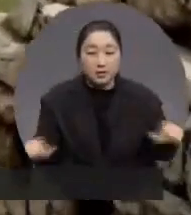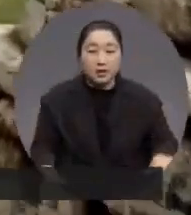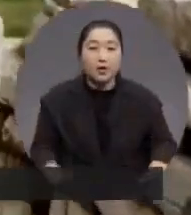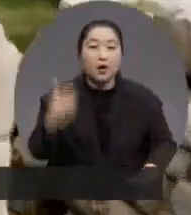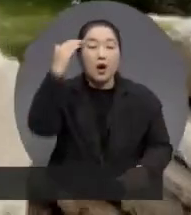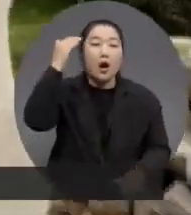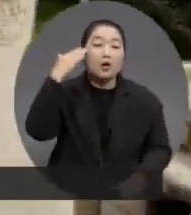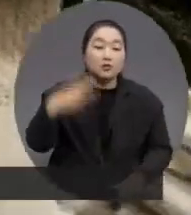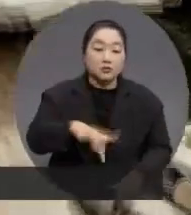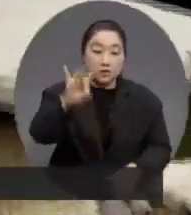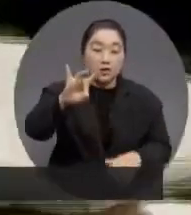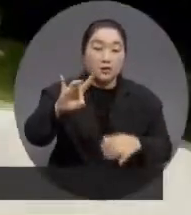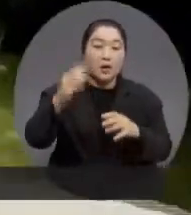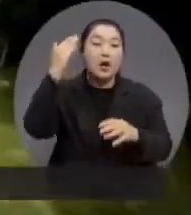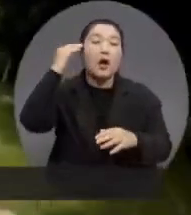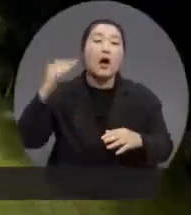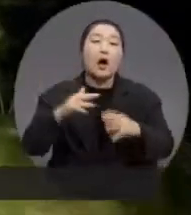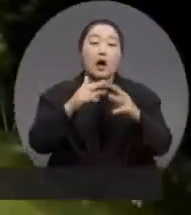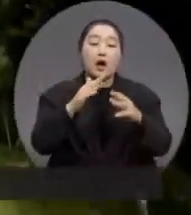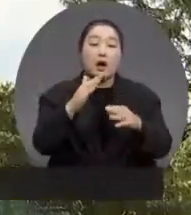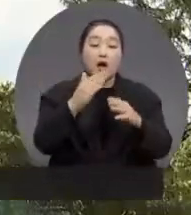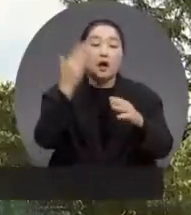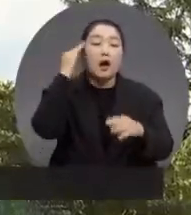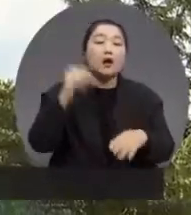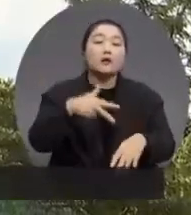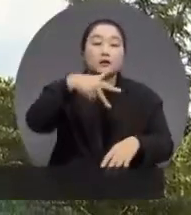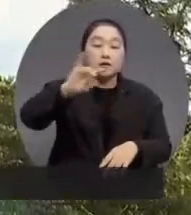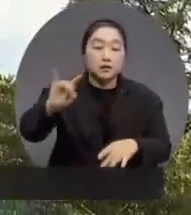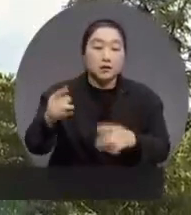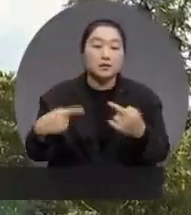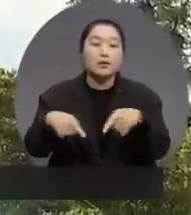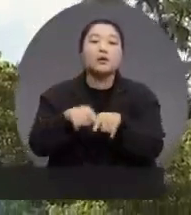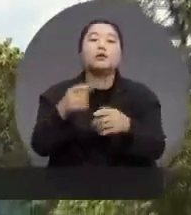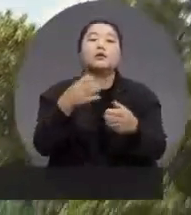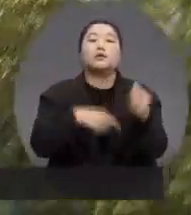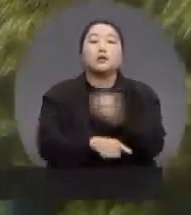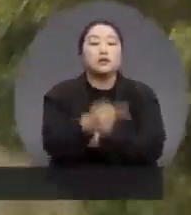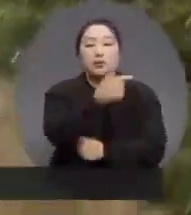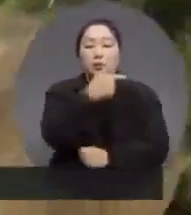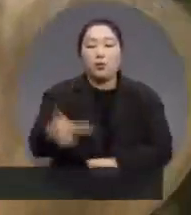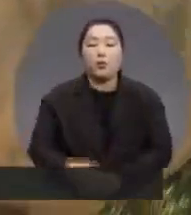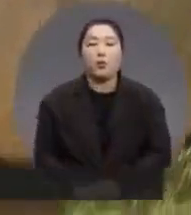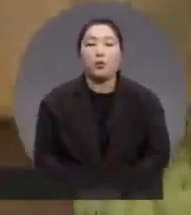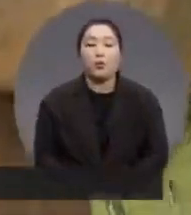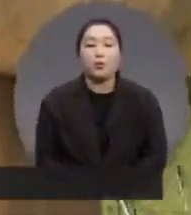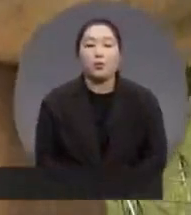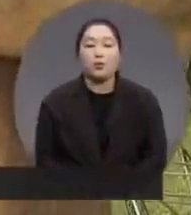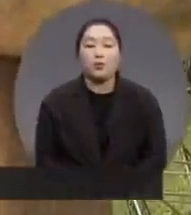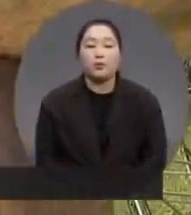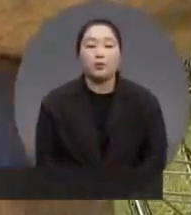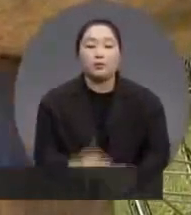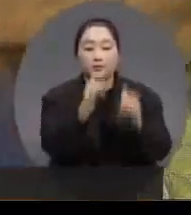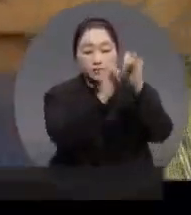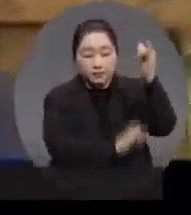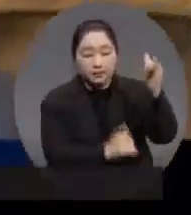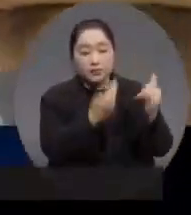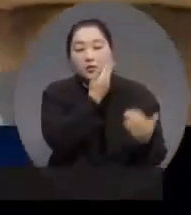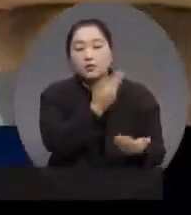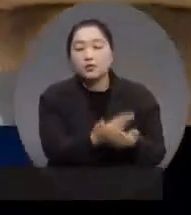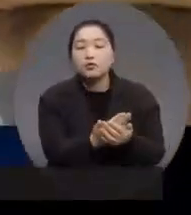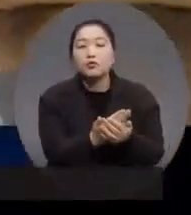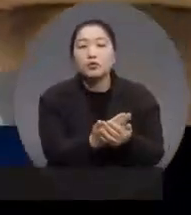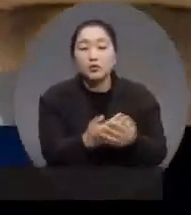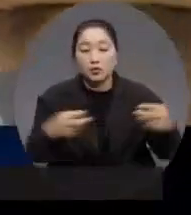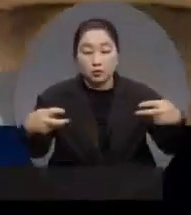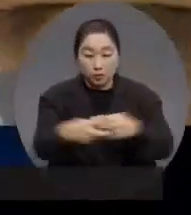최초의 고갯길인 하늘재와 더불어 그 가치를 더 인정받게 됐습니다. 역사적으로 중요했던 그